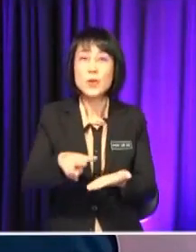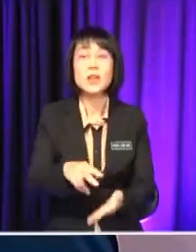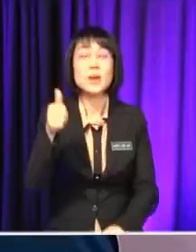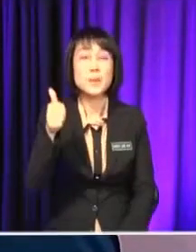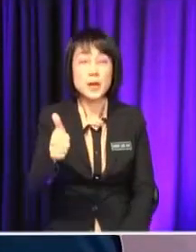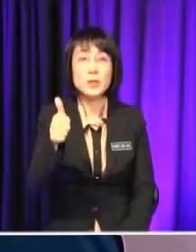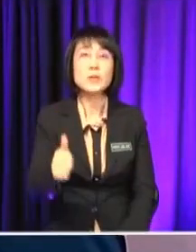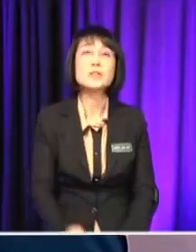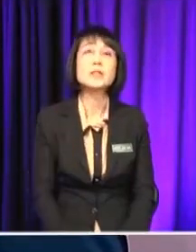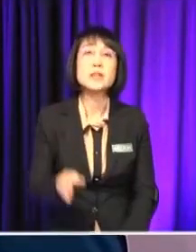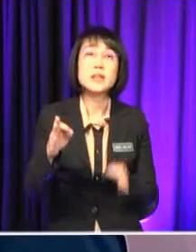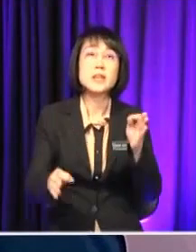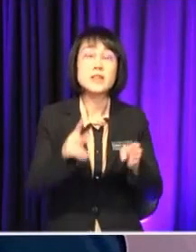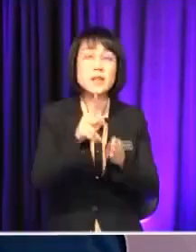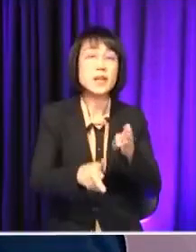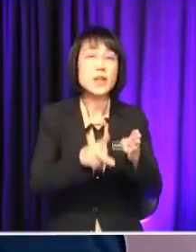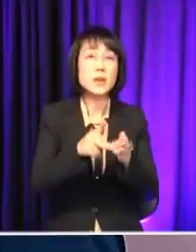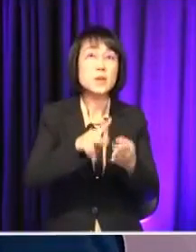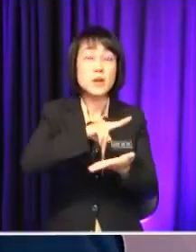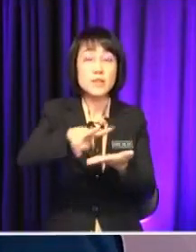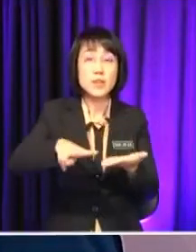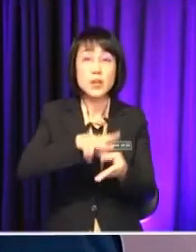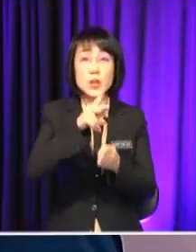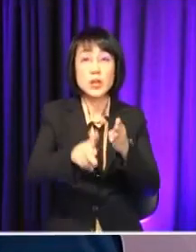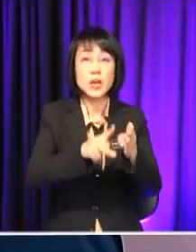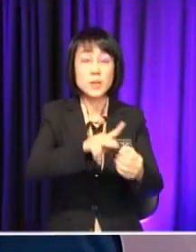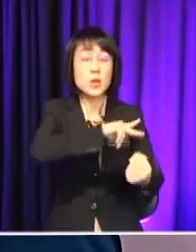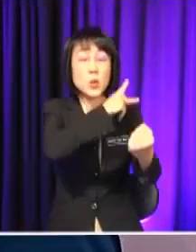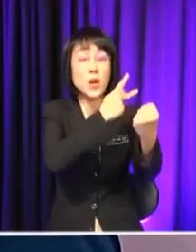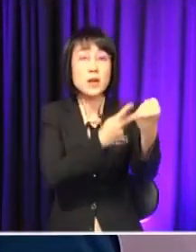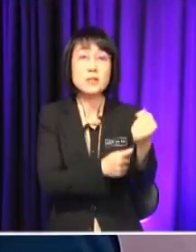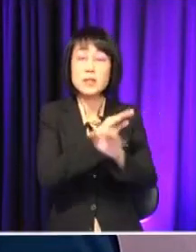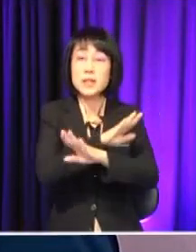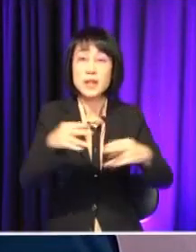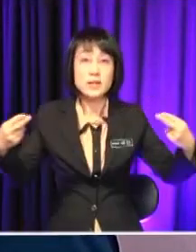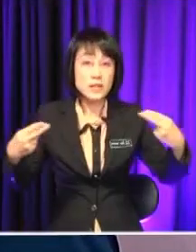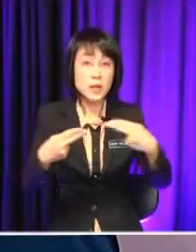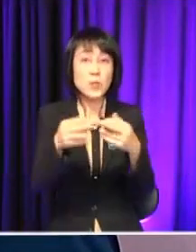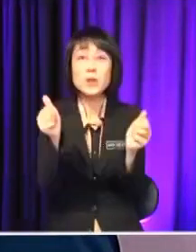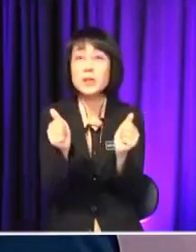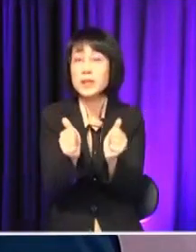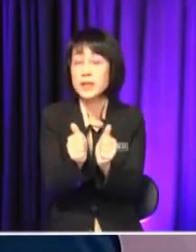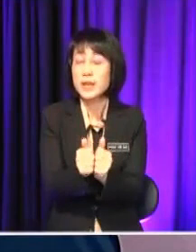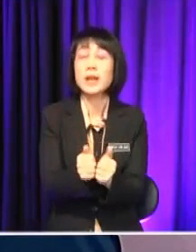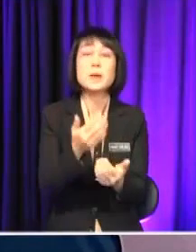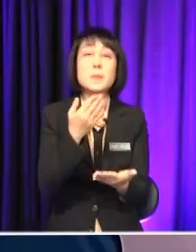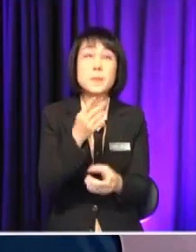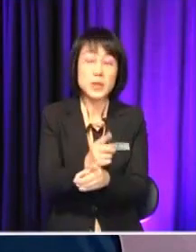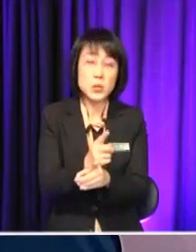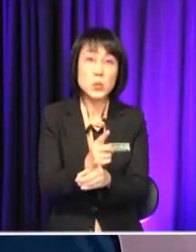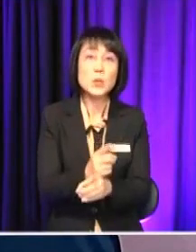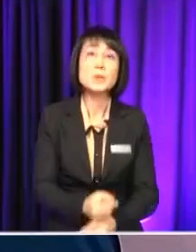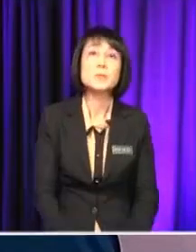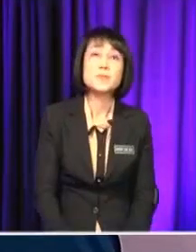sekiranya kayak bervideo dan juga kayak berkuasa tidak digunakan di disambungkan dengan betul nanti kita tinggal coba ini punya